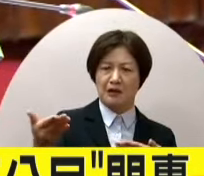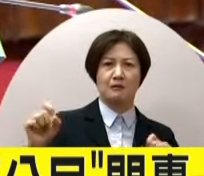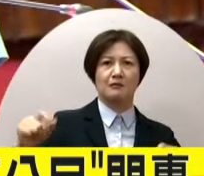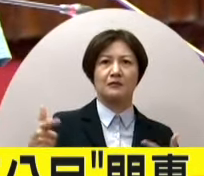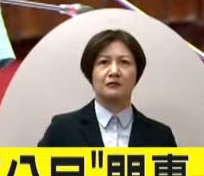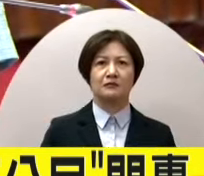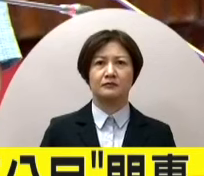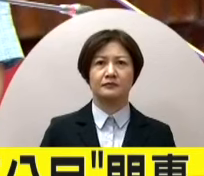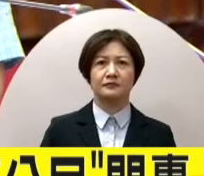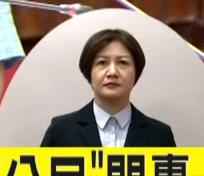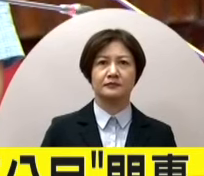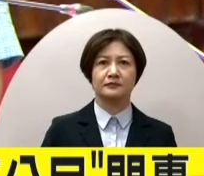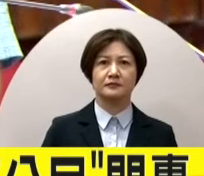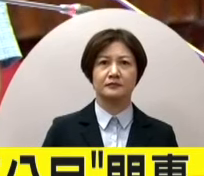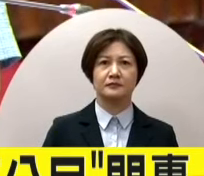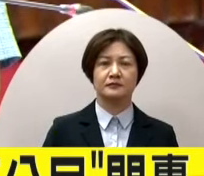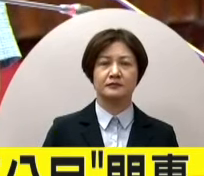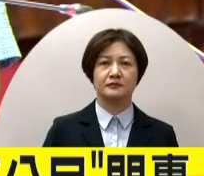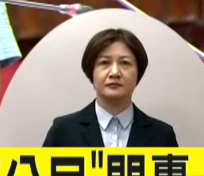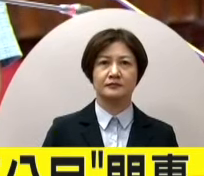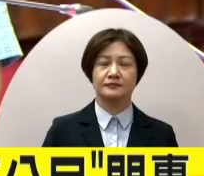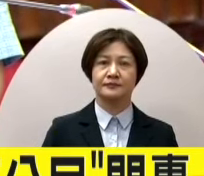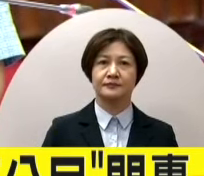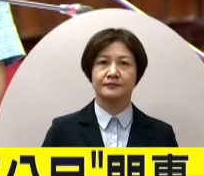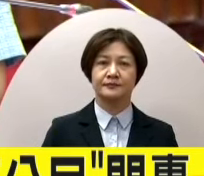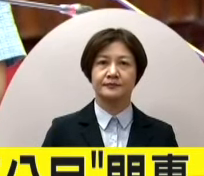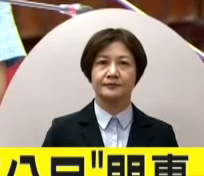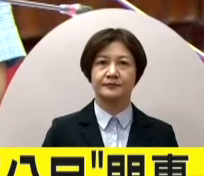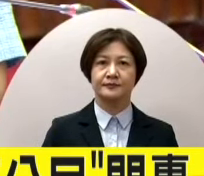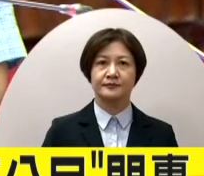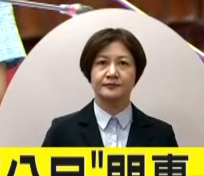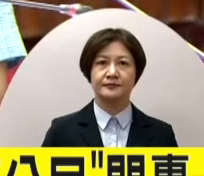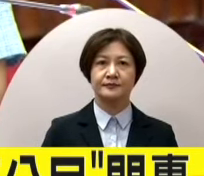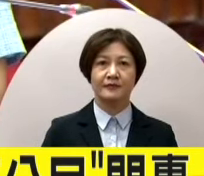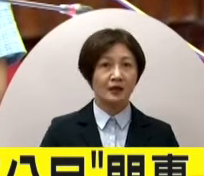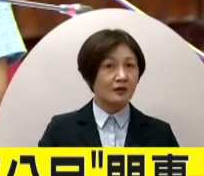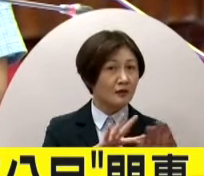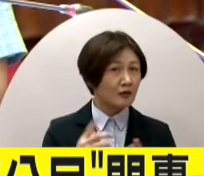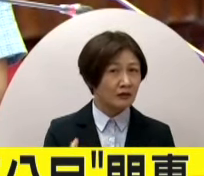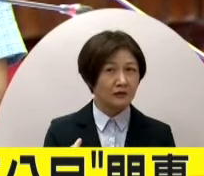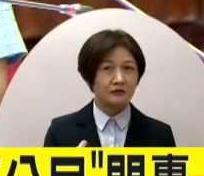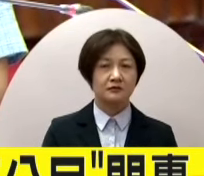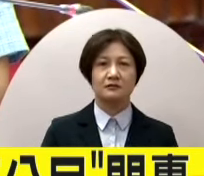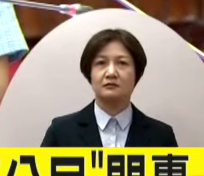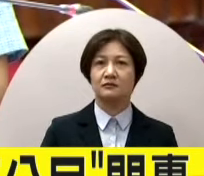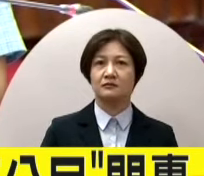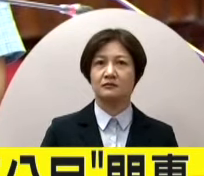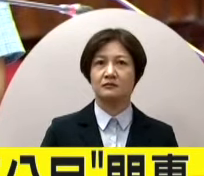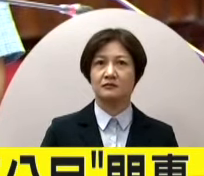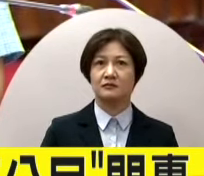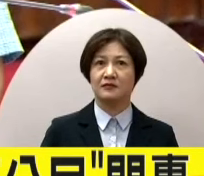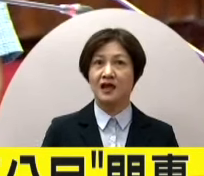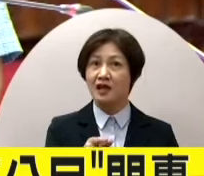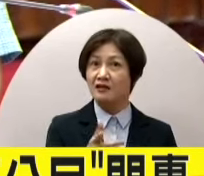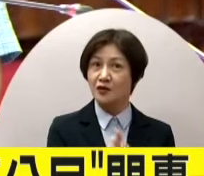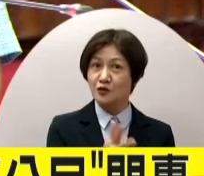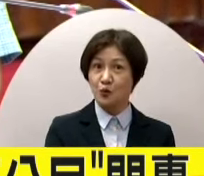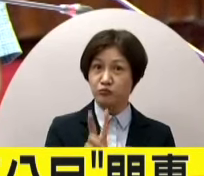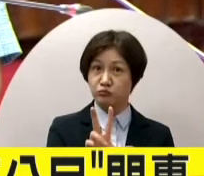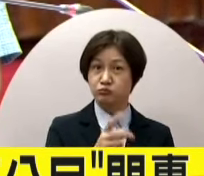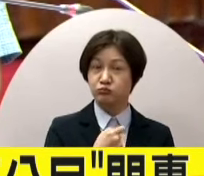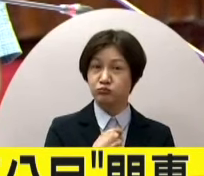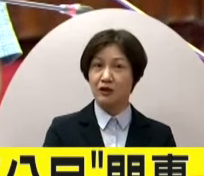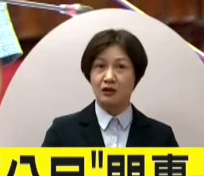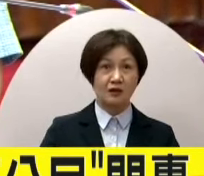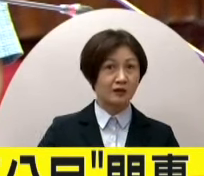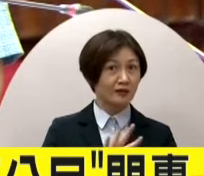呢？ 谢谢委员的这个发现啊，但是内容都是一样的。 内容一样吗？ 公文书 你讲话要诚实哦，